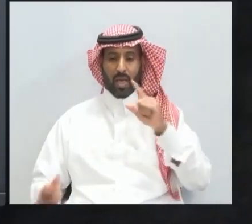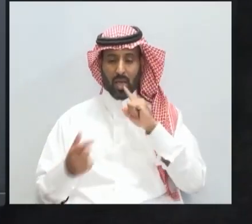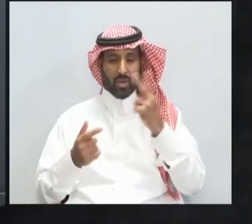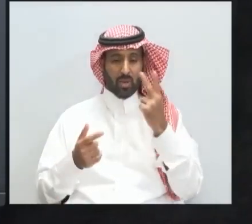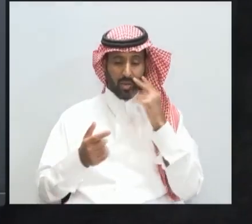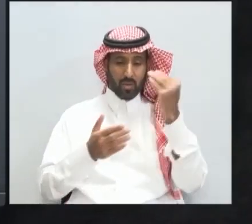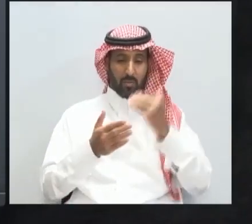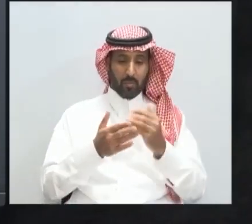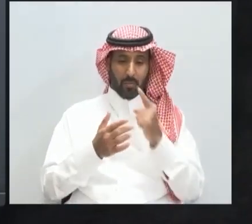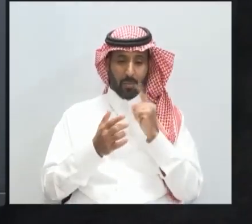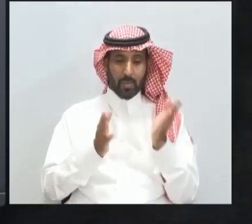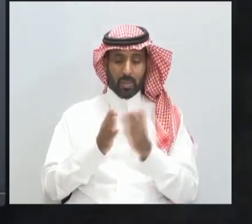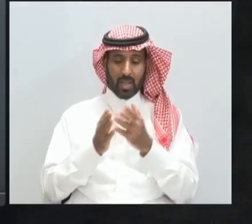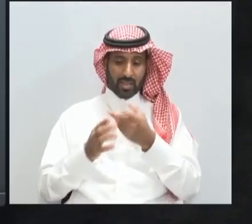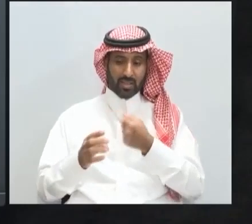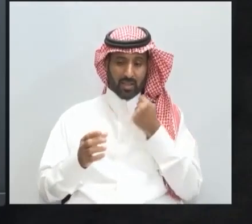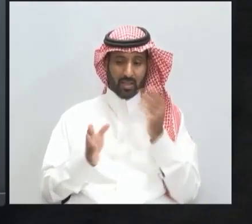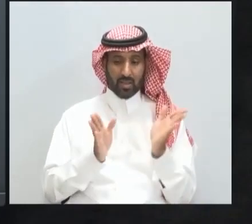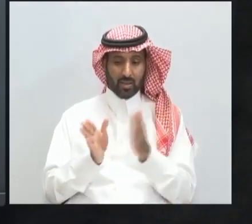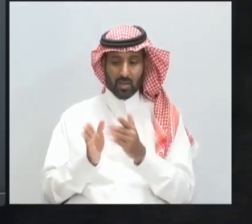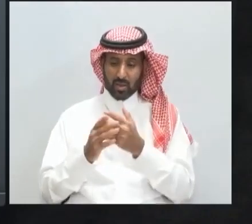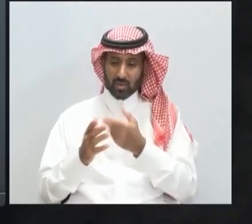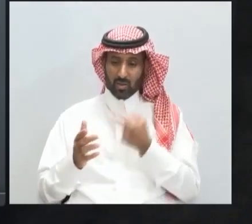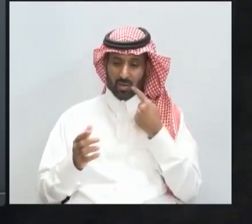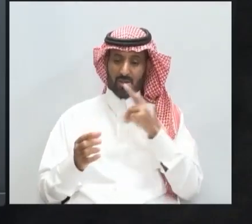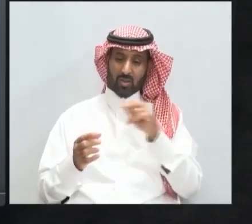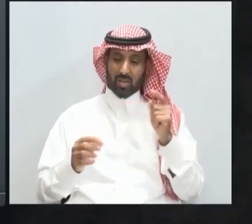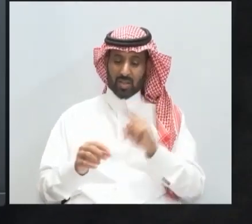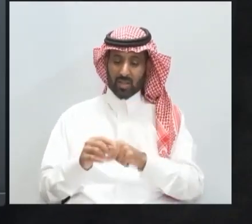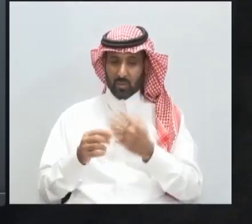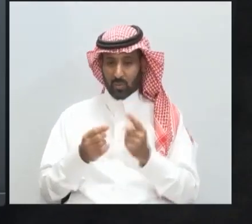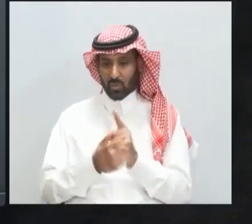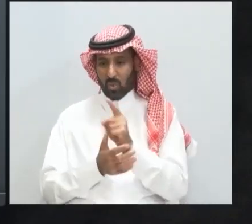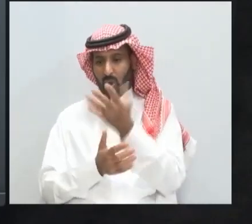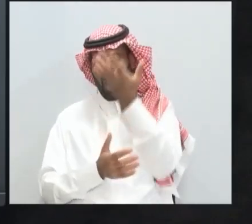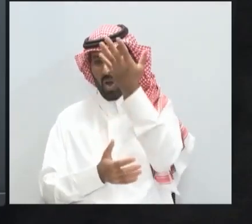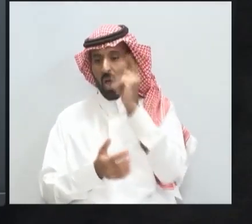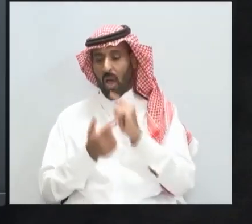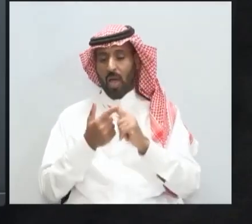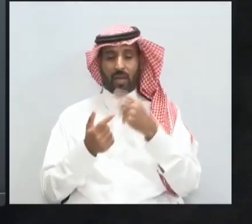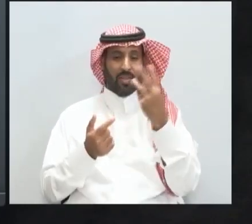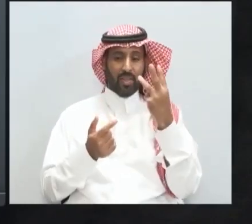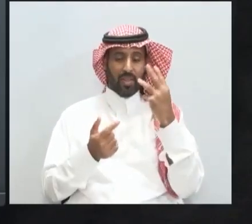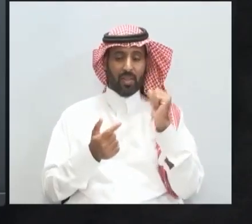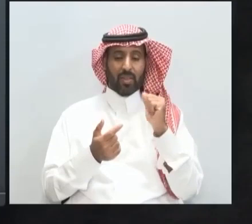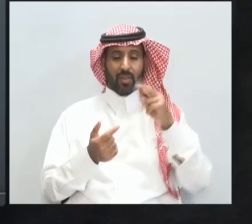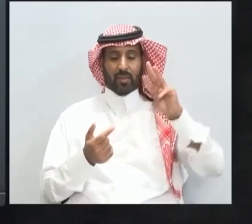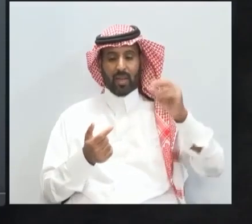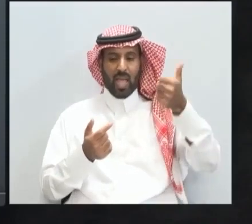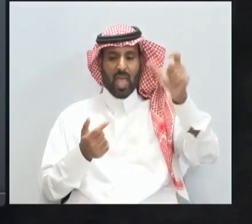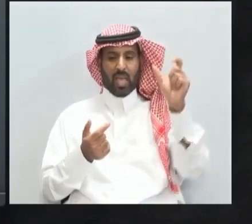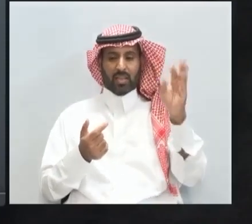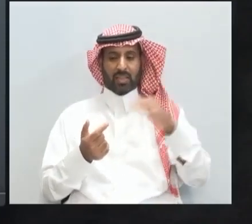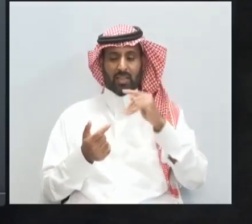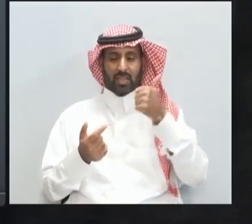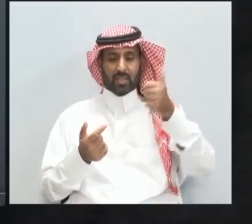ايضا سوف يكون هنالك ناتج اخر يخرج في الوقت نفسه يتصاعد في الوقت نفسه وهو ثاني اكسيد الكربون هذه